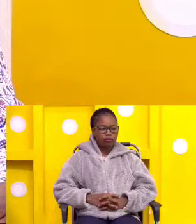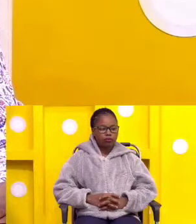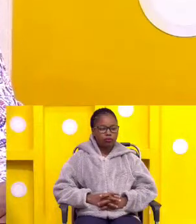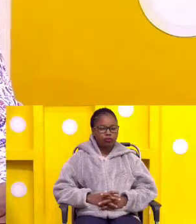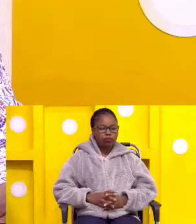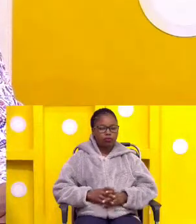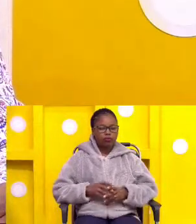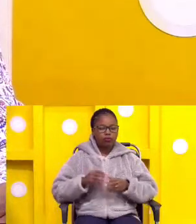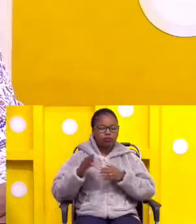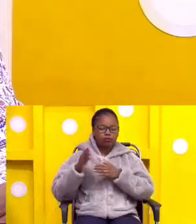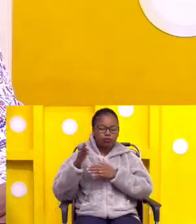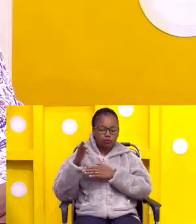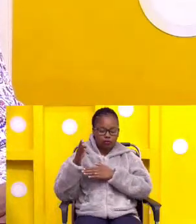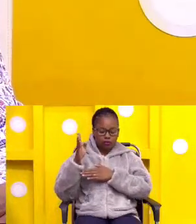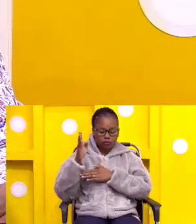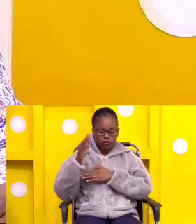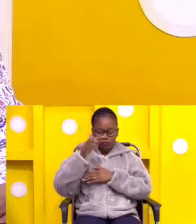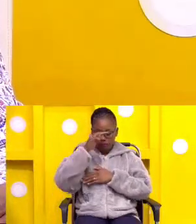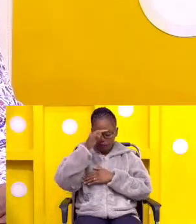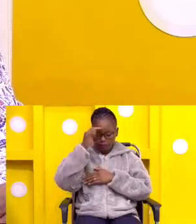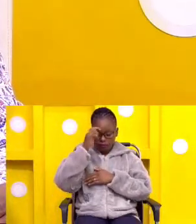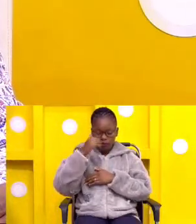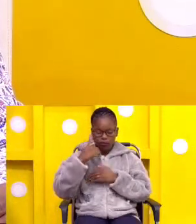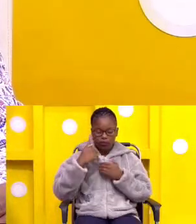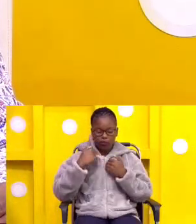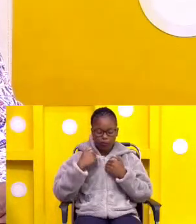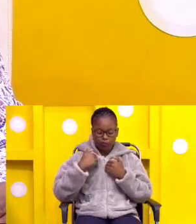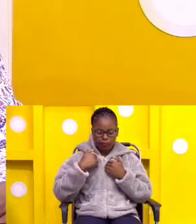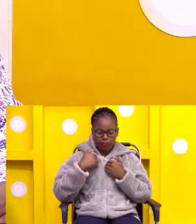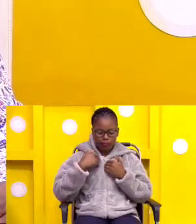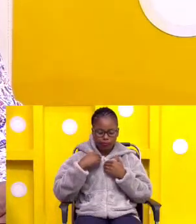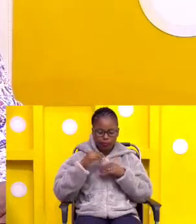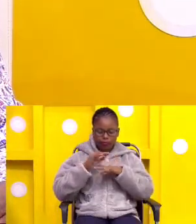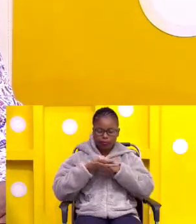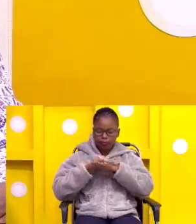hey, Nitodo ni uritha Ona ni uriotu vimunene